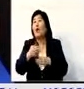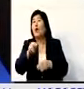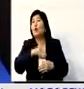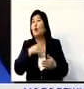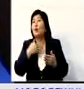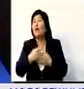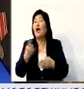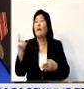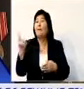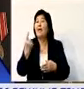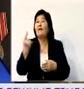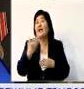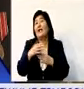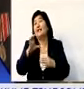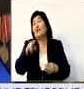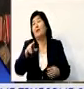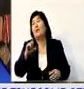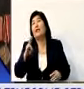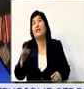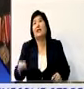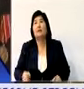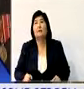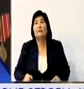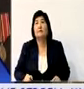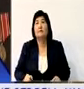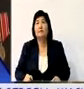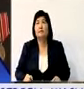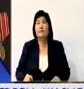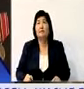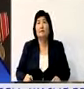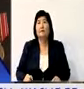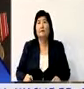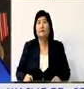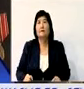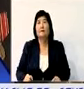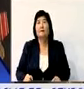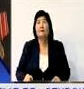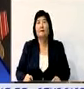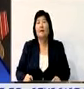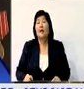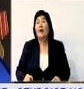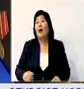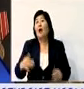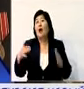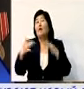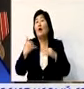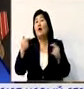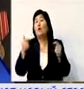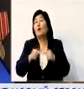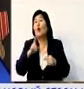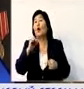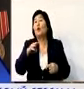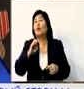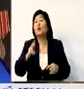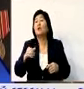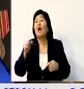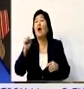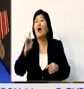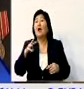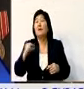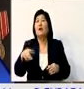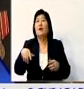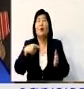первой степени квантунская армия севере с армиями сосуа воевал против квантунской армии брали город